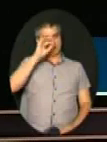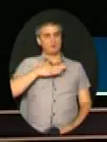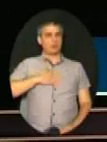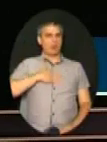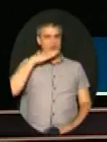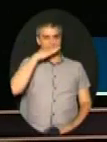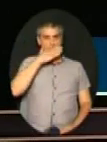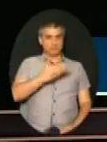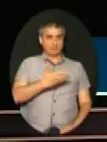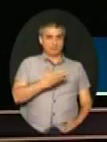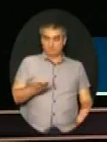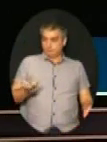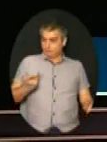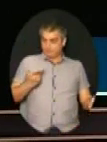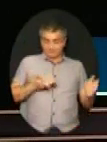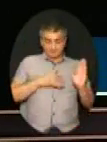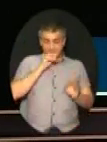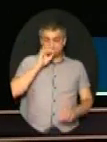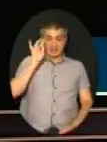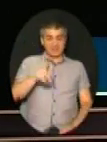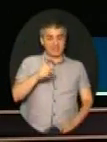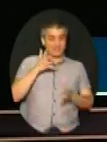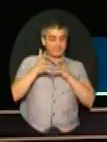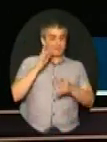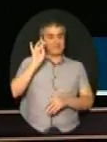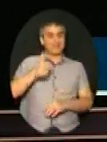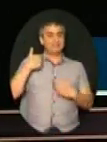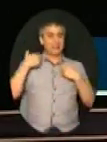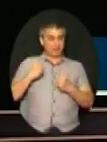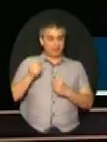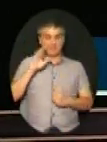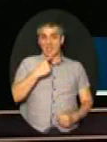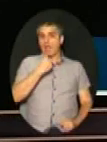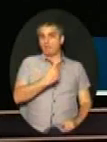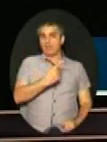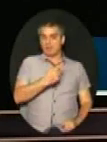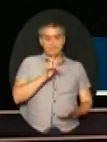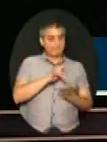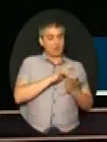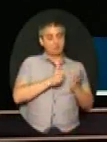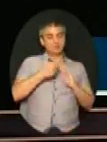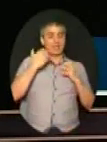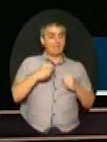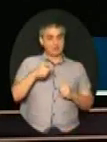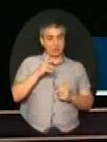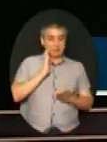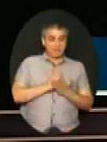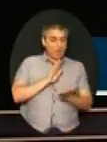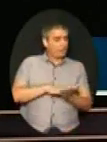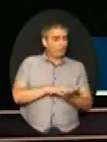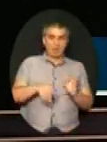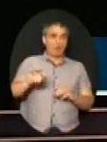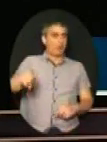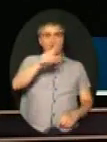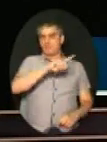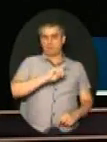הפסח. היציאה נגד המתקפה נגד שר הביטחון והאמירה שבמקומות ששר הביטחון דרך, אף אחד